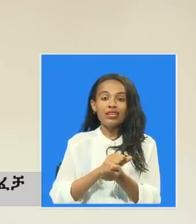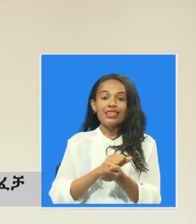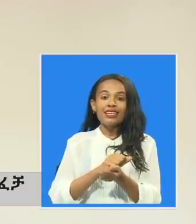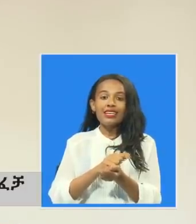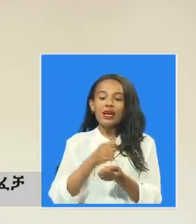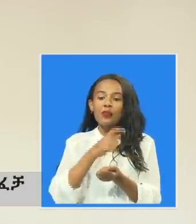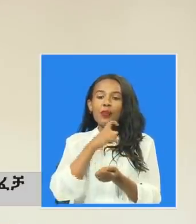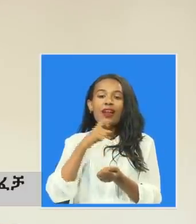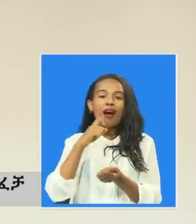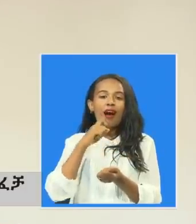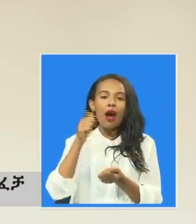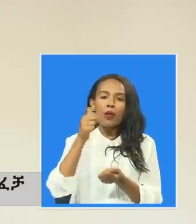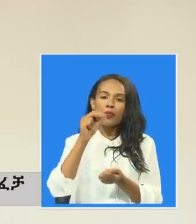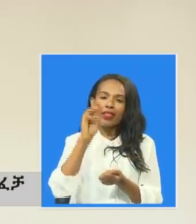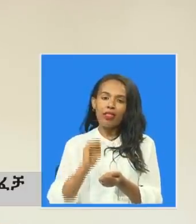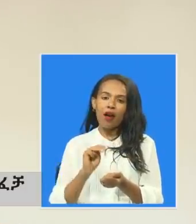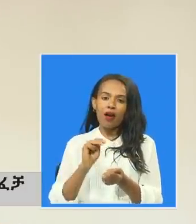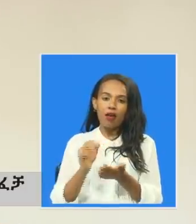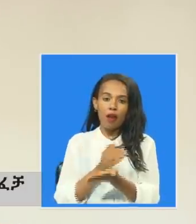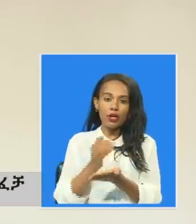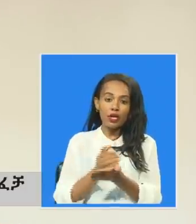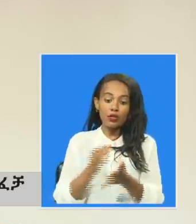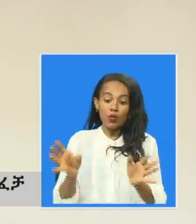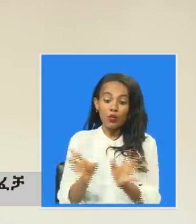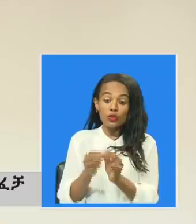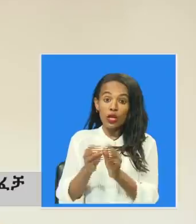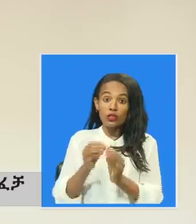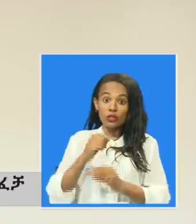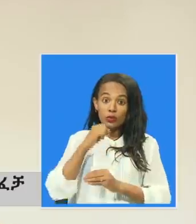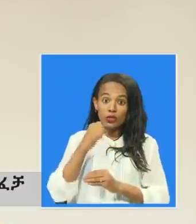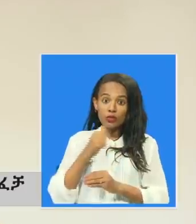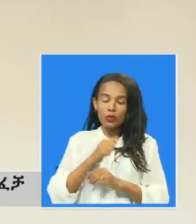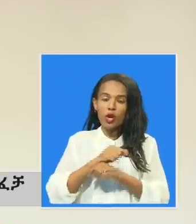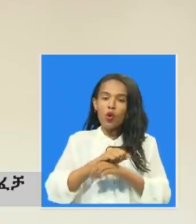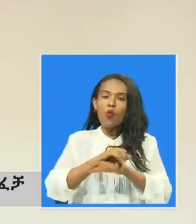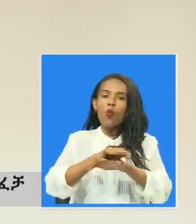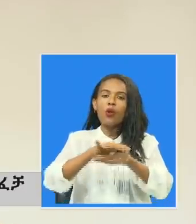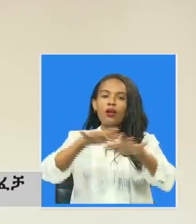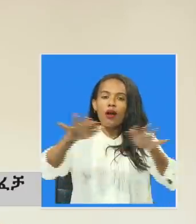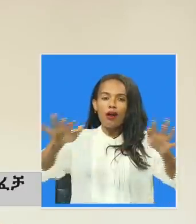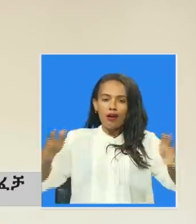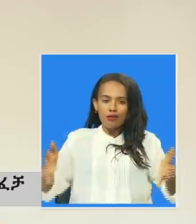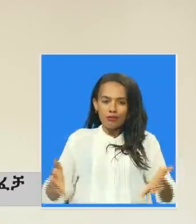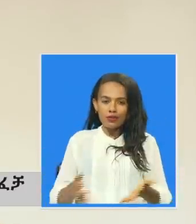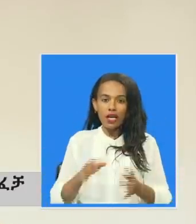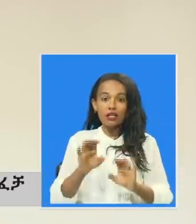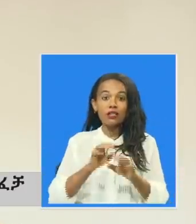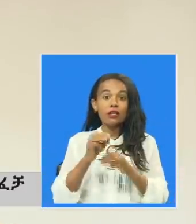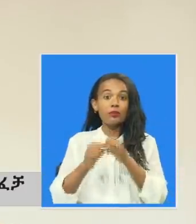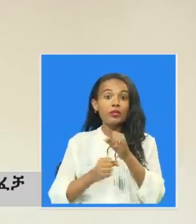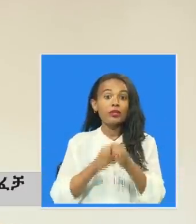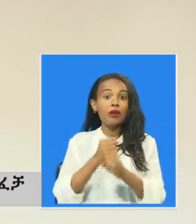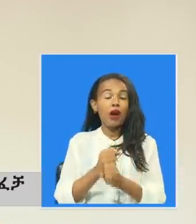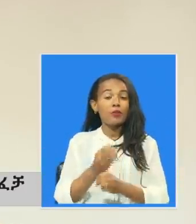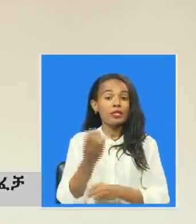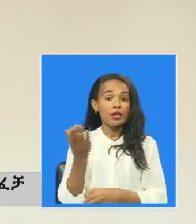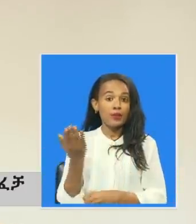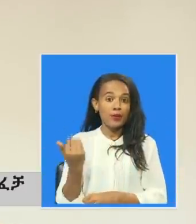የበረሃን በጣ ያመረትነውን ምርት ሳንሰበስብ ወረራ ያካሄደበት አመት ነበር።